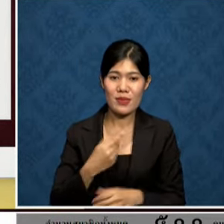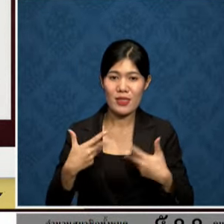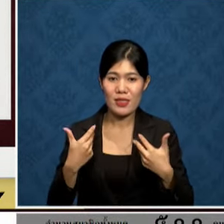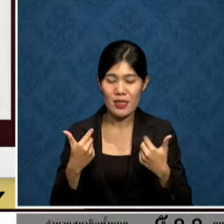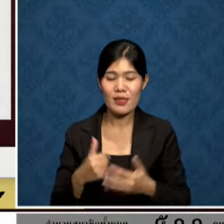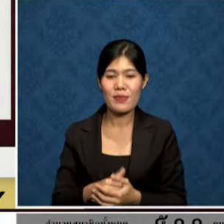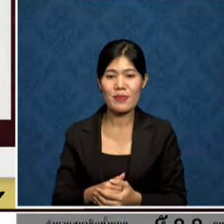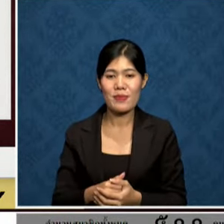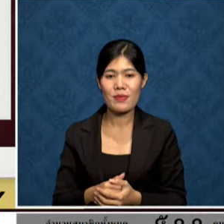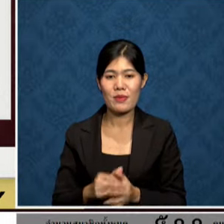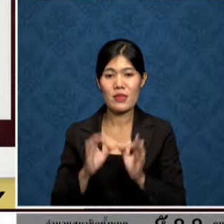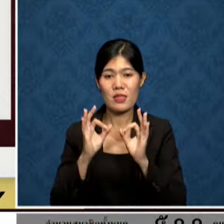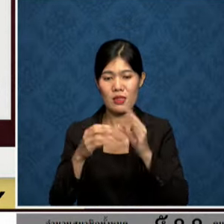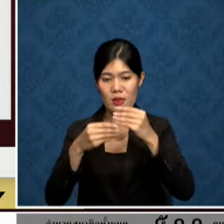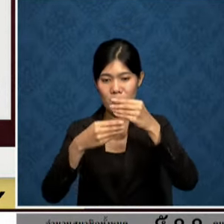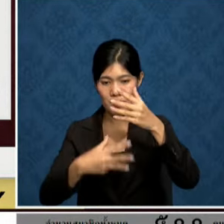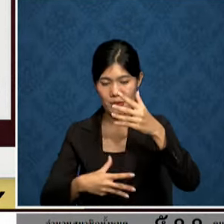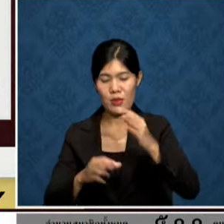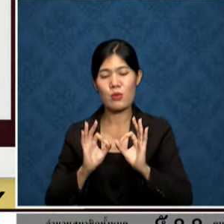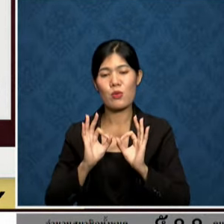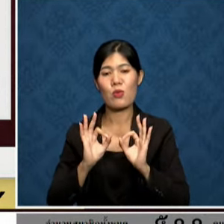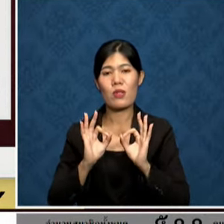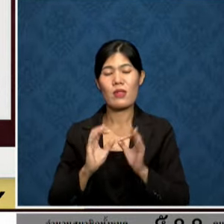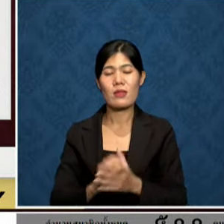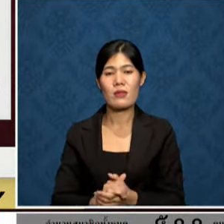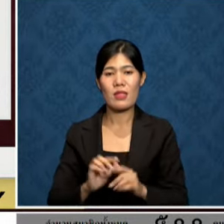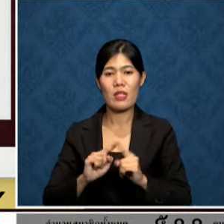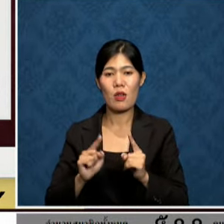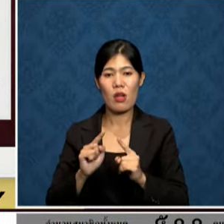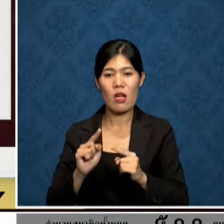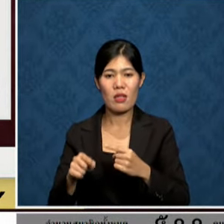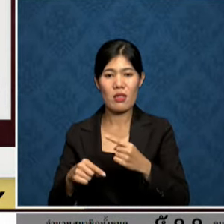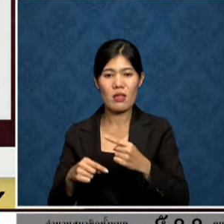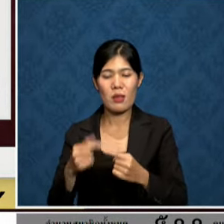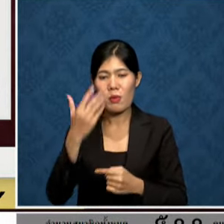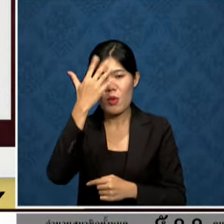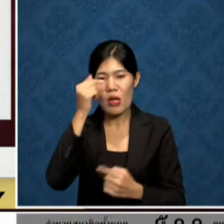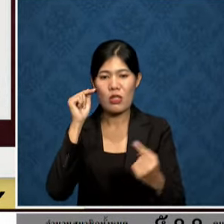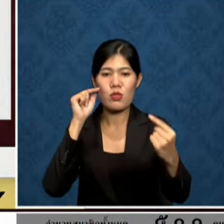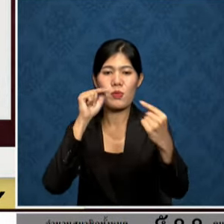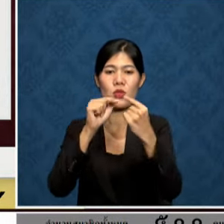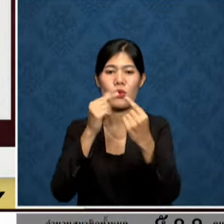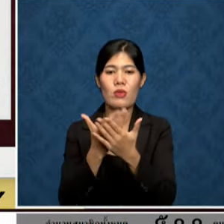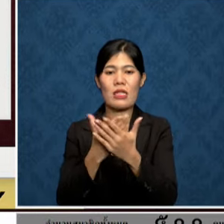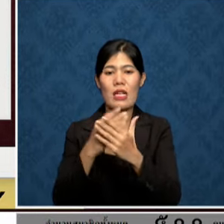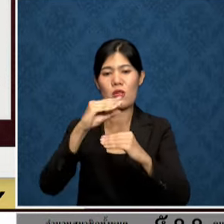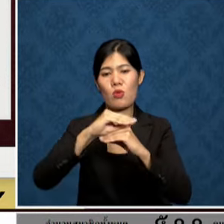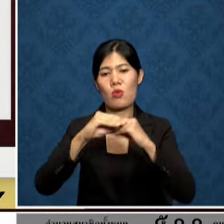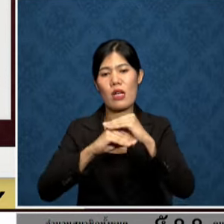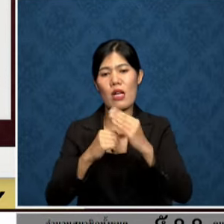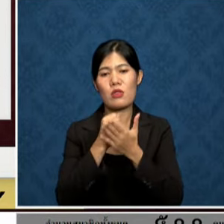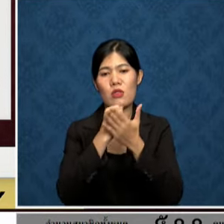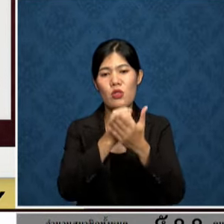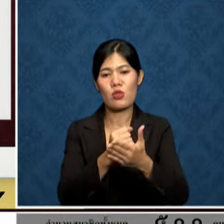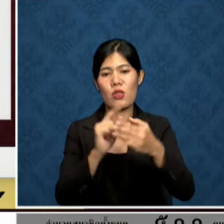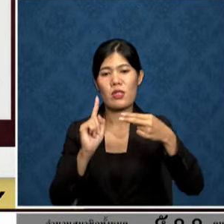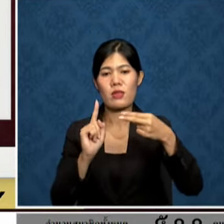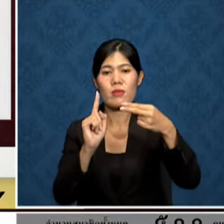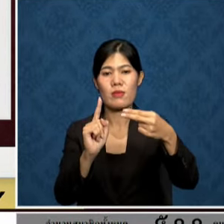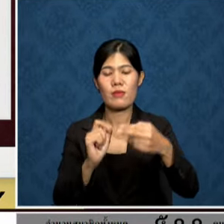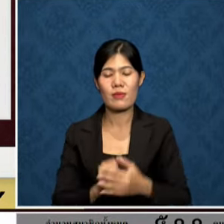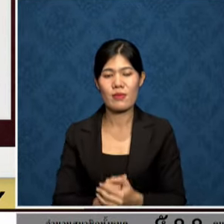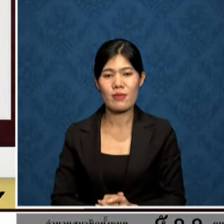ออกมาเป็นที่น่าพอใจแต่ที่มาที่ไปของมันเนี่ยก็เพื่อโครงการเดียวเท่านั้นคือ Digital walletค่ะมาต่อกัน